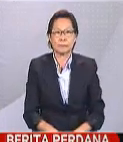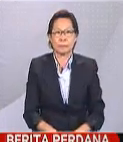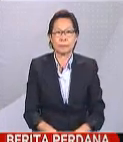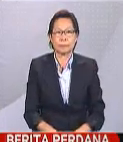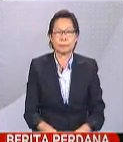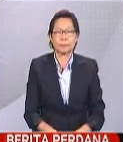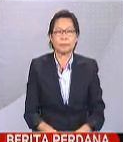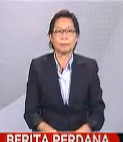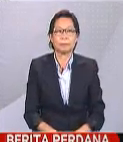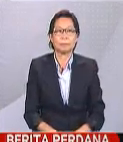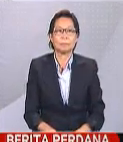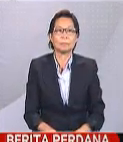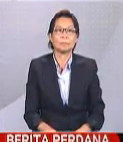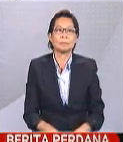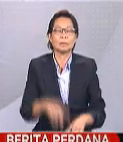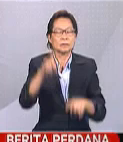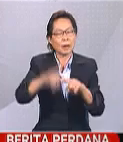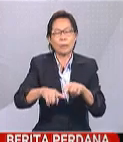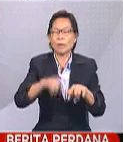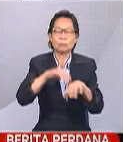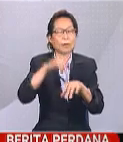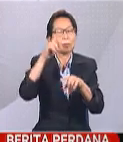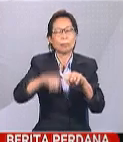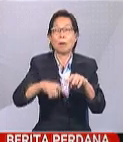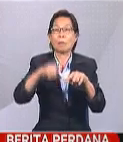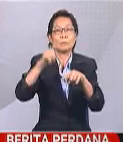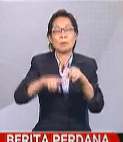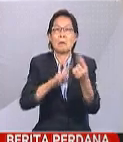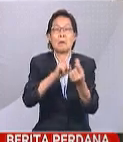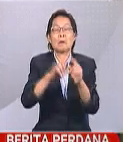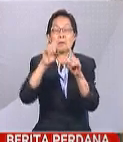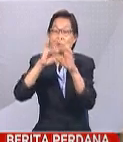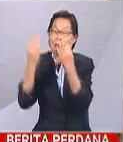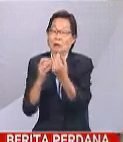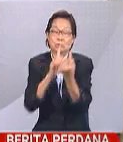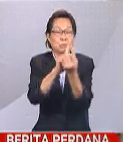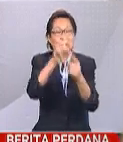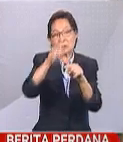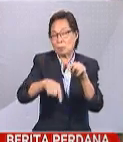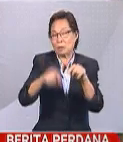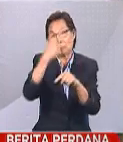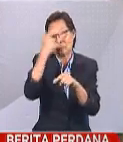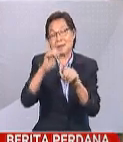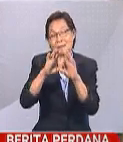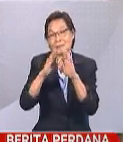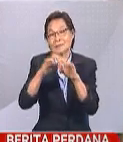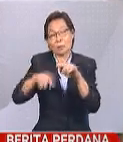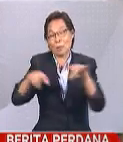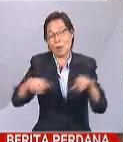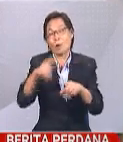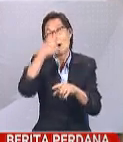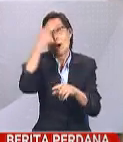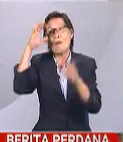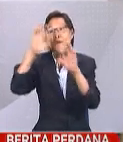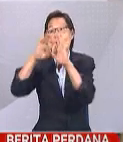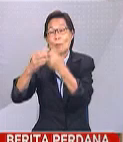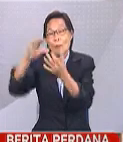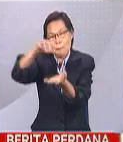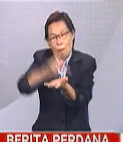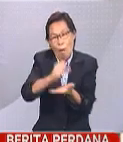perjumpaan keluarga tak dapat dilaksanakan pada tahun ini, tapi keluarga masih boleh menempah berbeli makanan ini